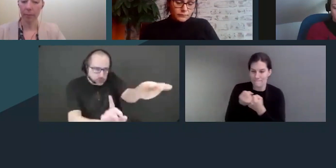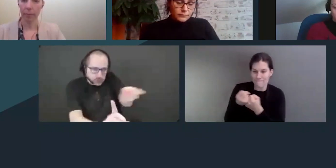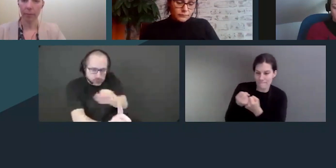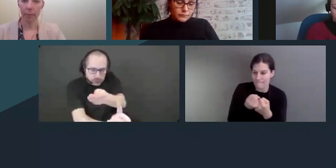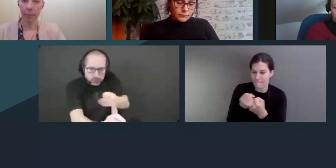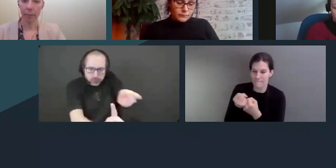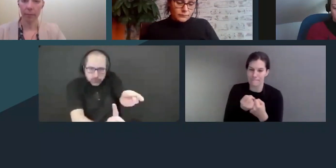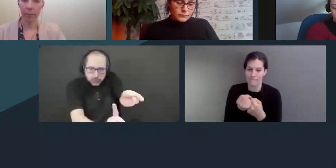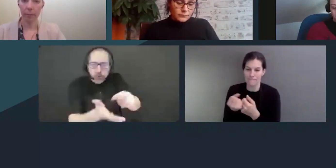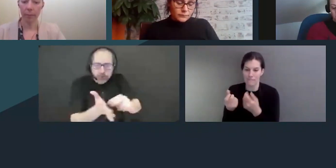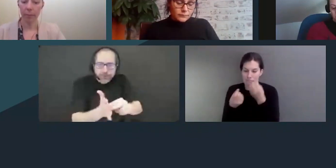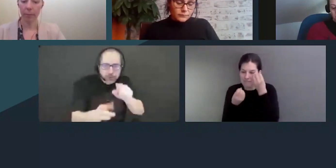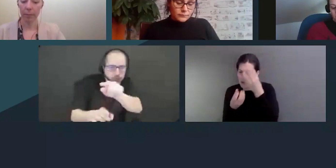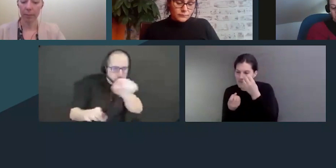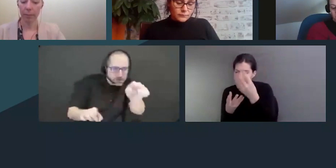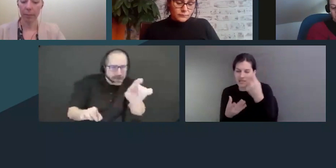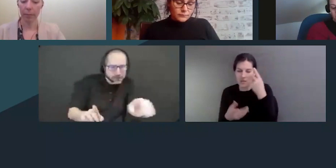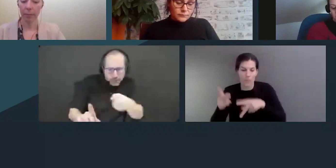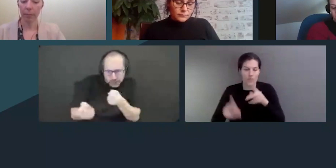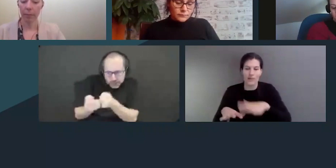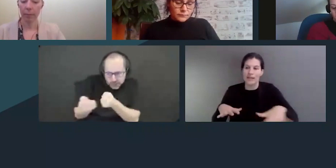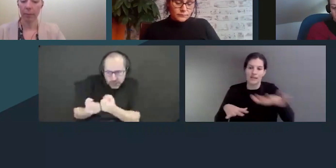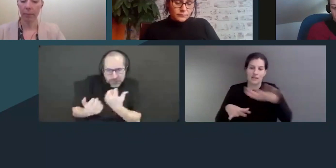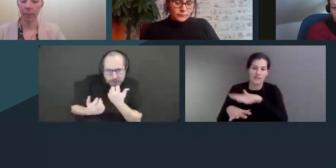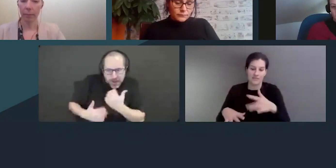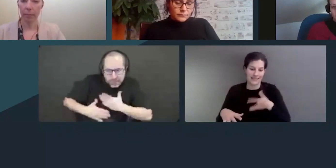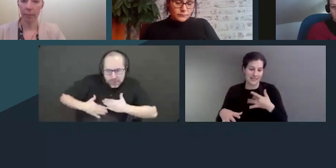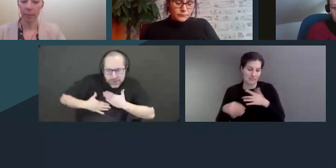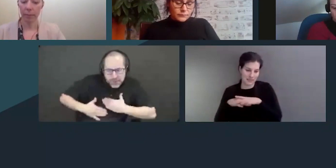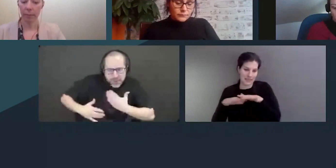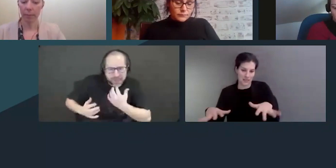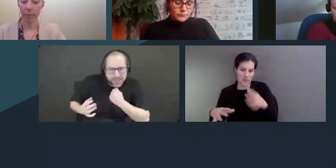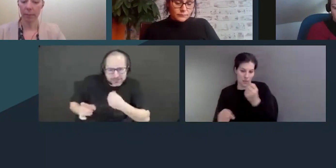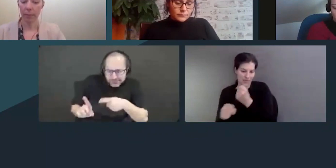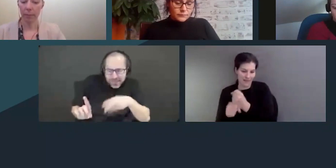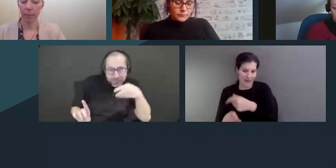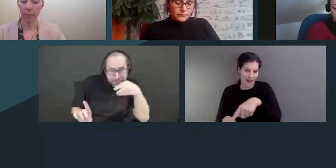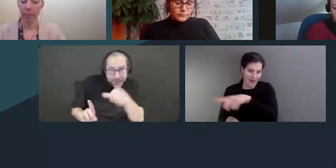et bien rémunérés de façon équitable.